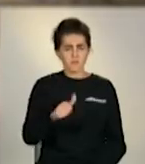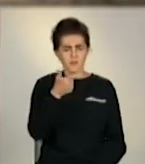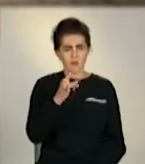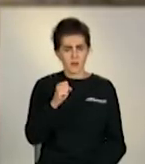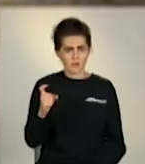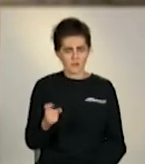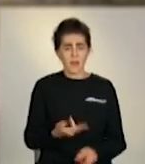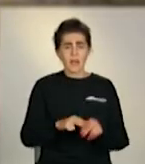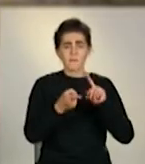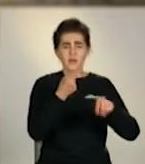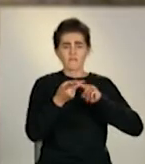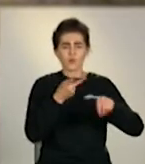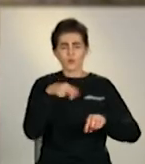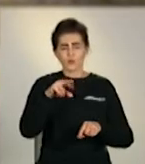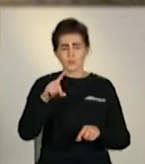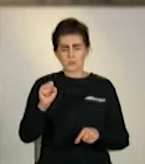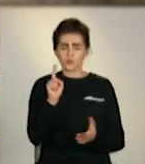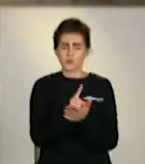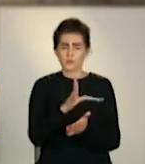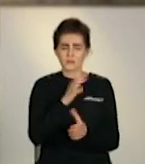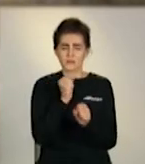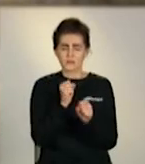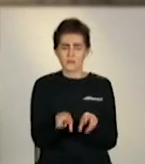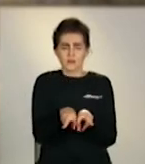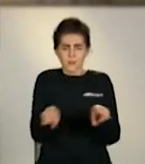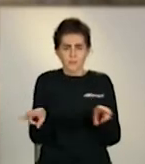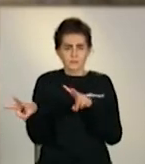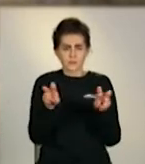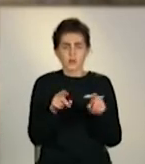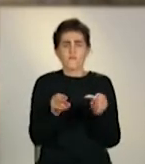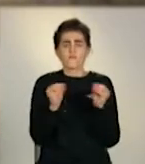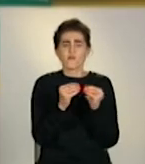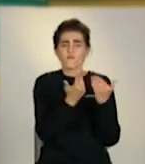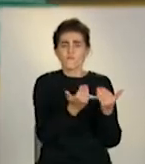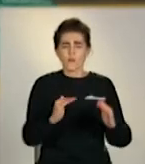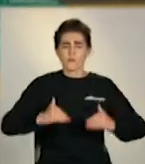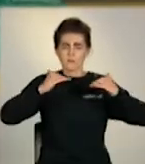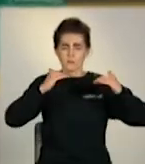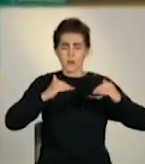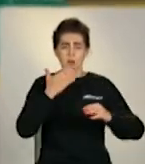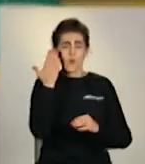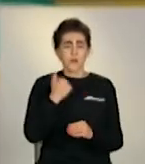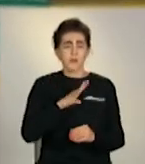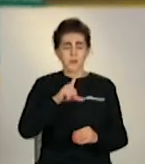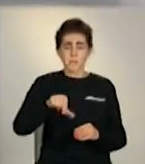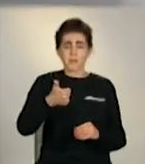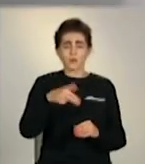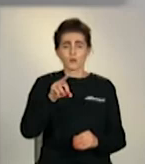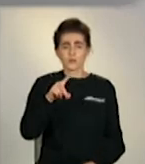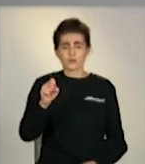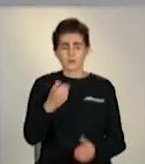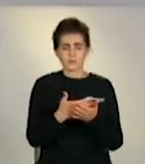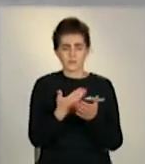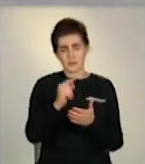Перша і друга доза має бути зроблена тією ж самою вакциною з тієї ж самої ланки. Якщо ви зробили першу дозу,